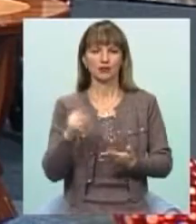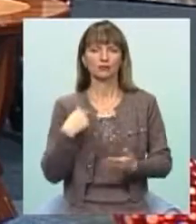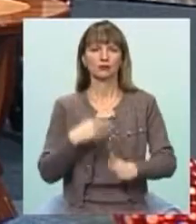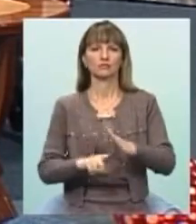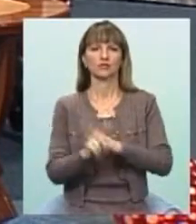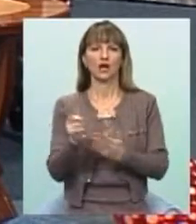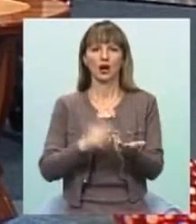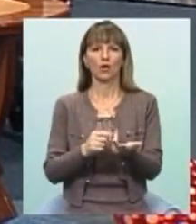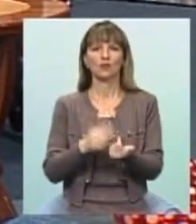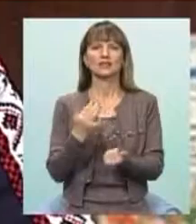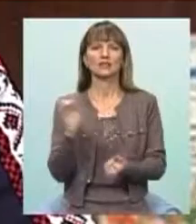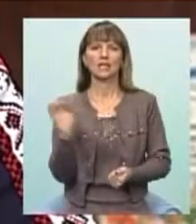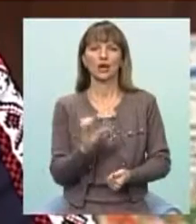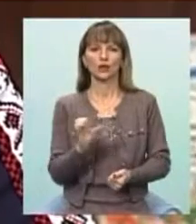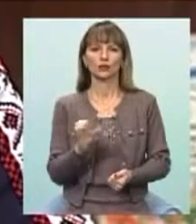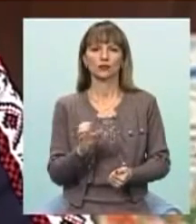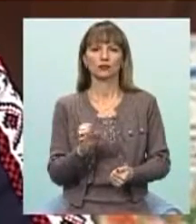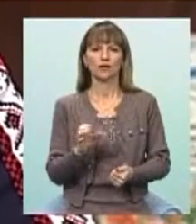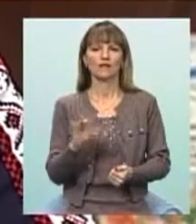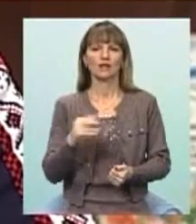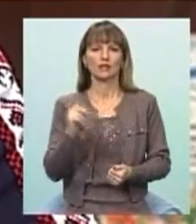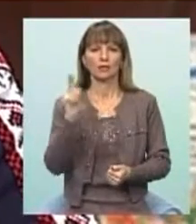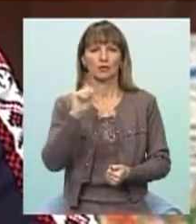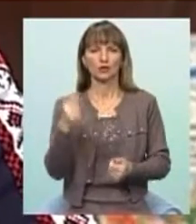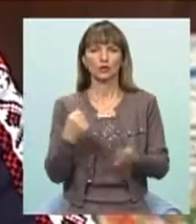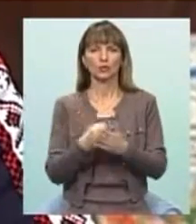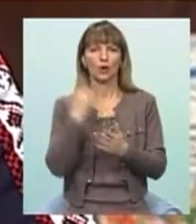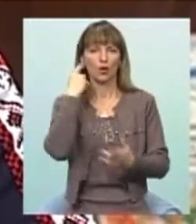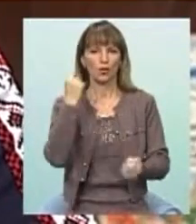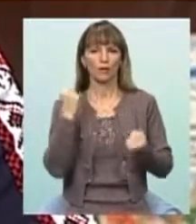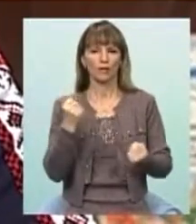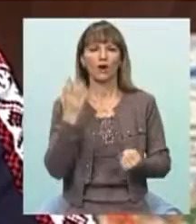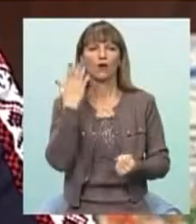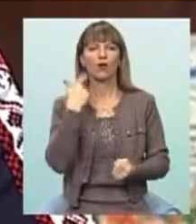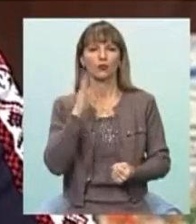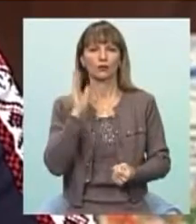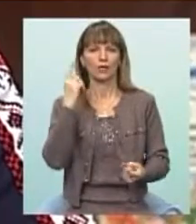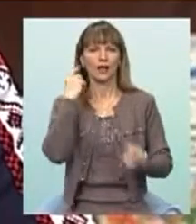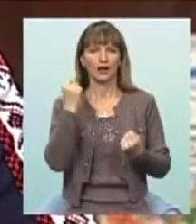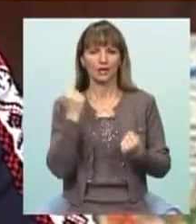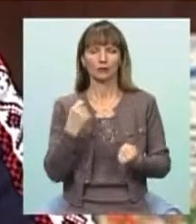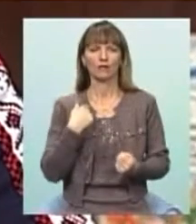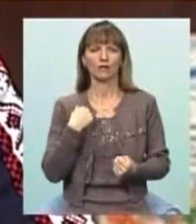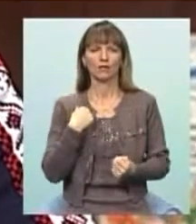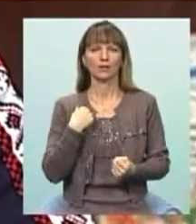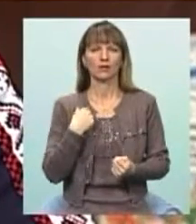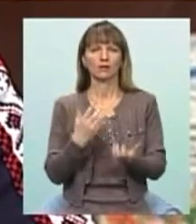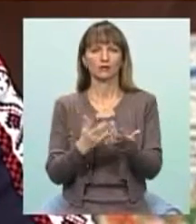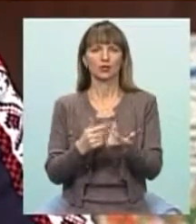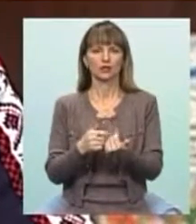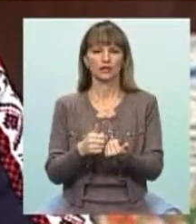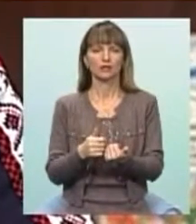одразу рахувати, скільки секунд мине від блискавки до грому. Ну і коли вже загримить грім, ви загадаєте, скільки